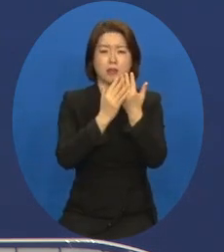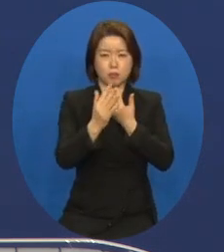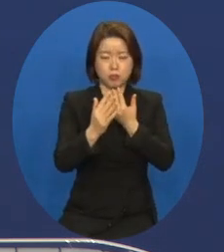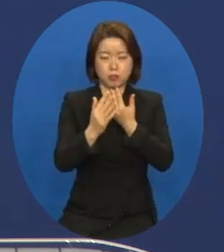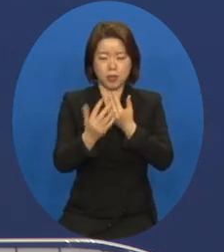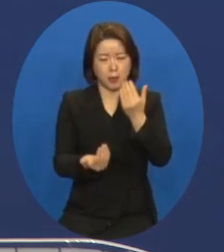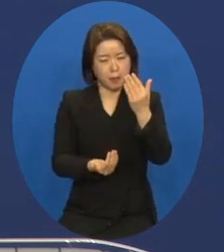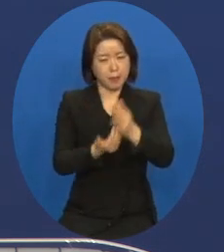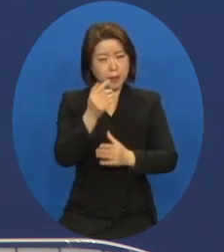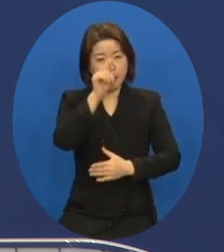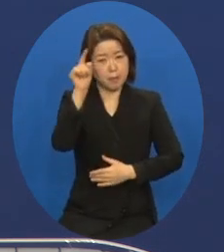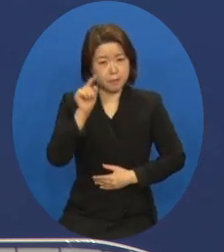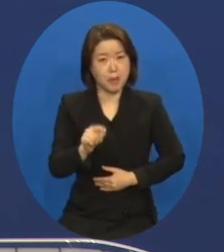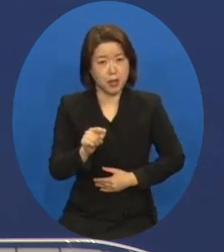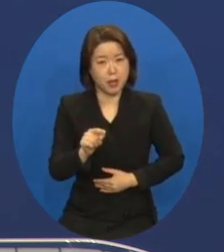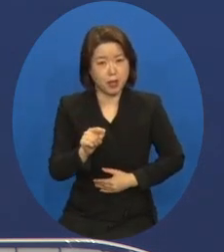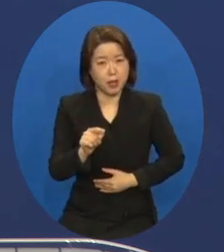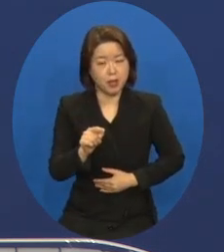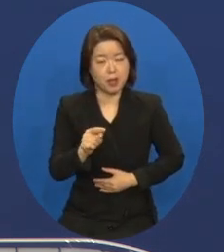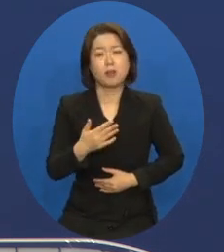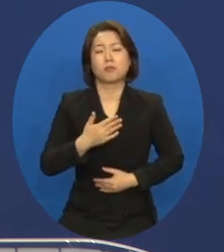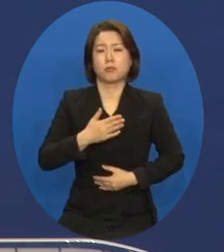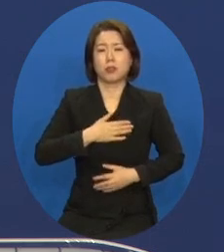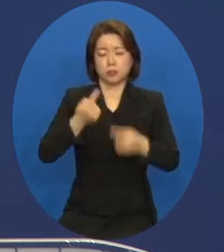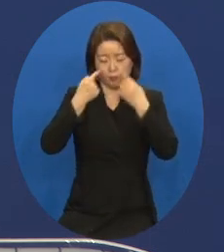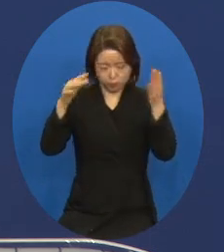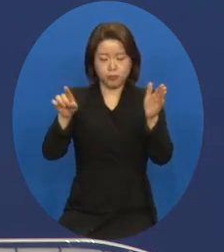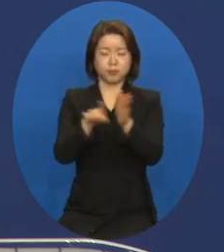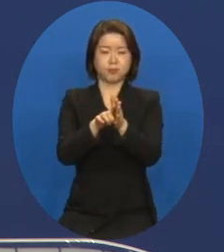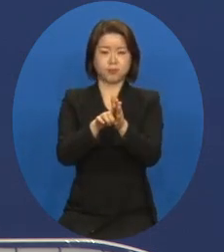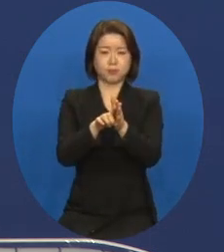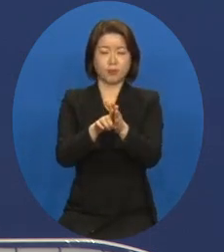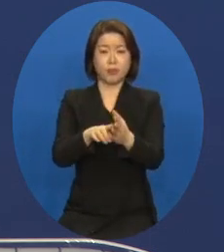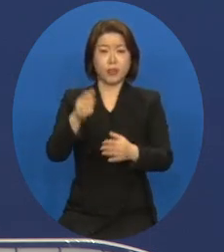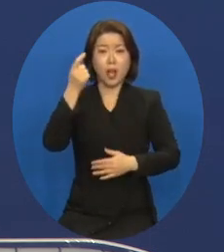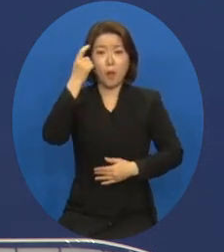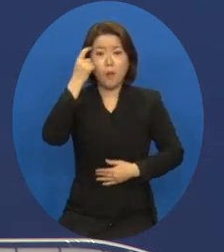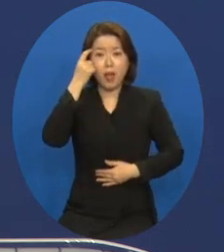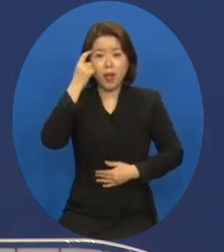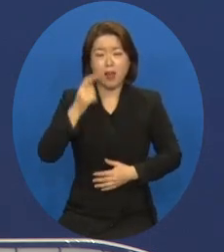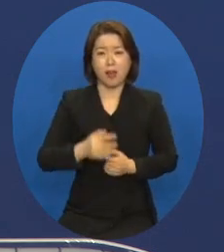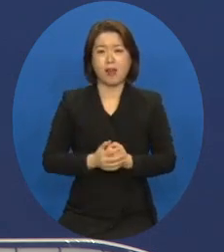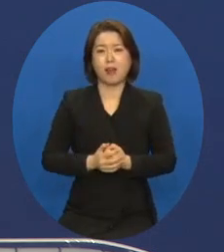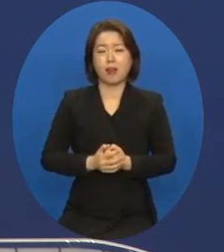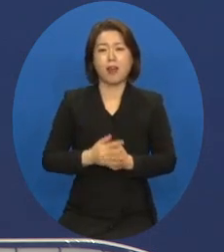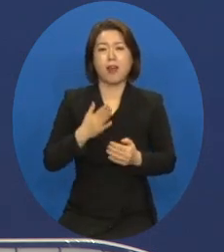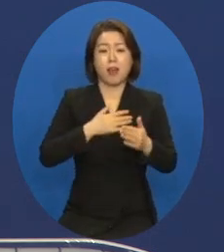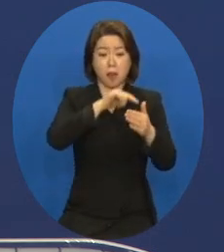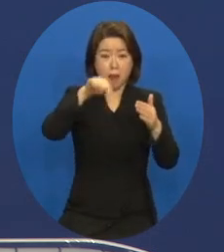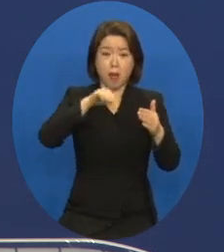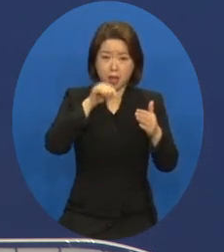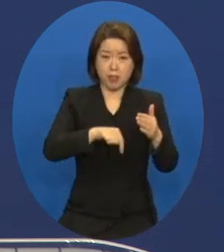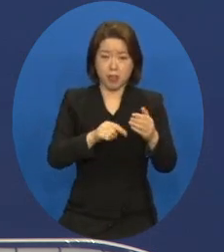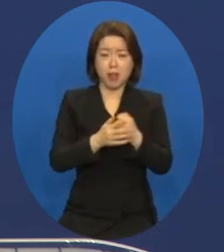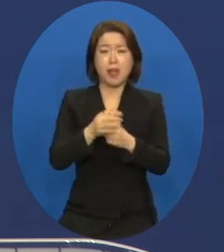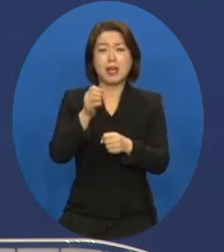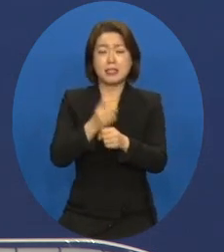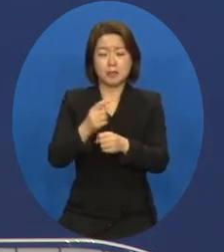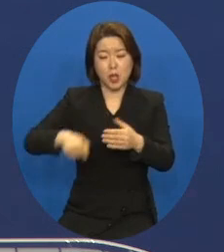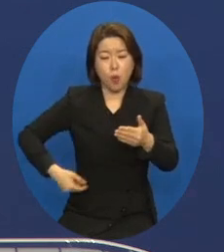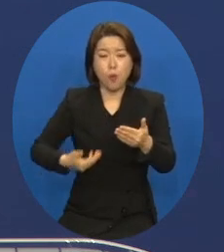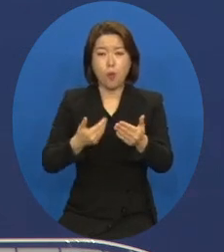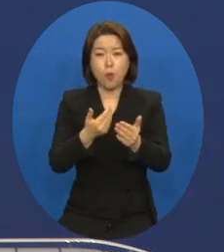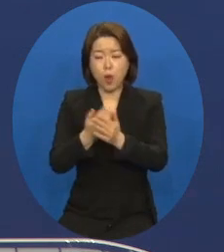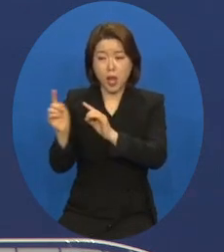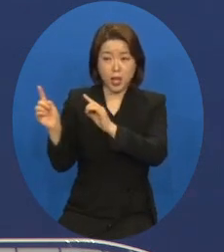될까요 저는 확신합니다 왜냐하면 우리 안에 이미 회계 부흥의